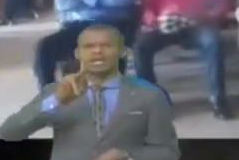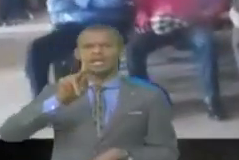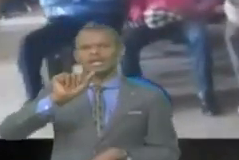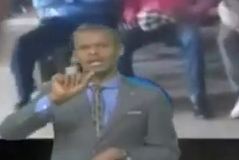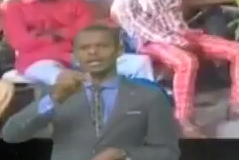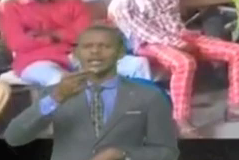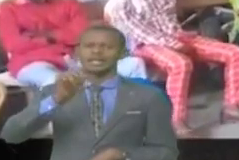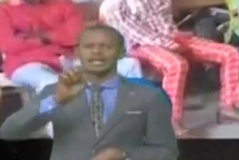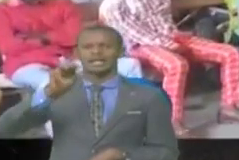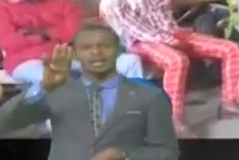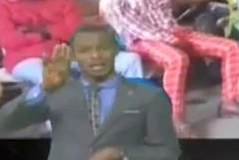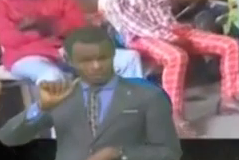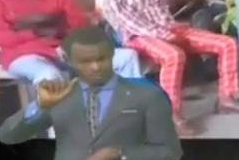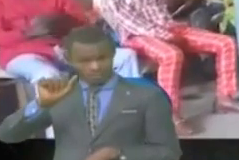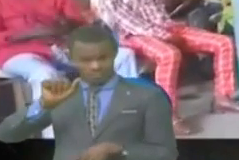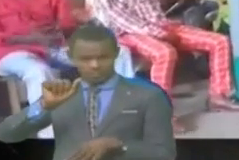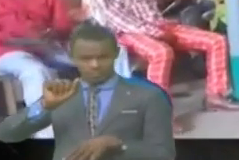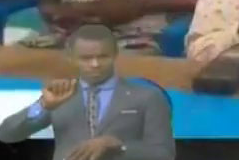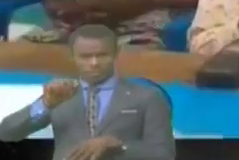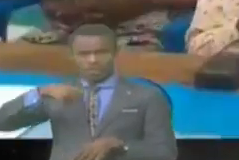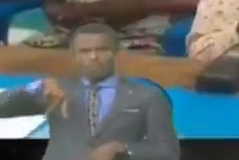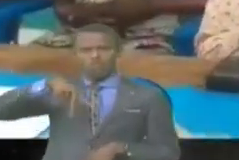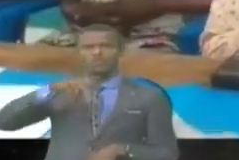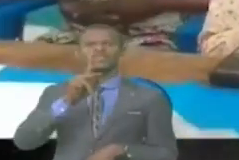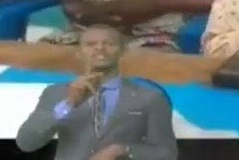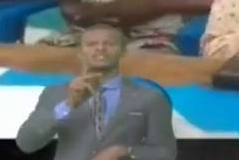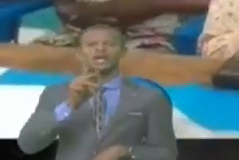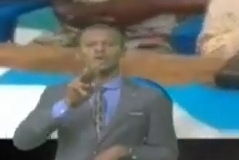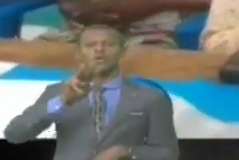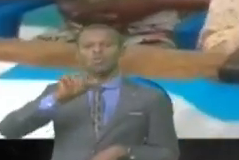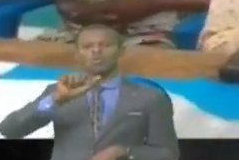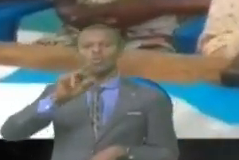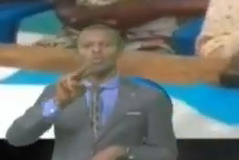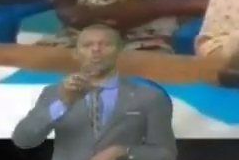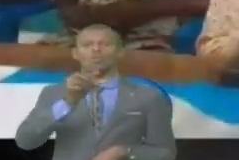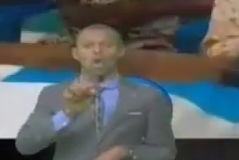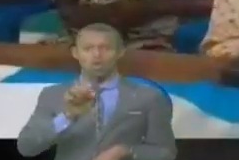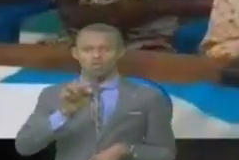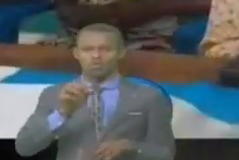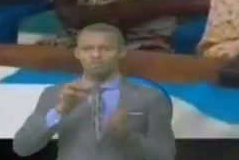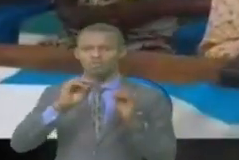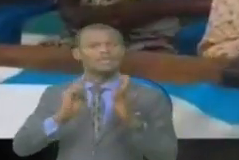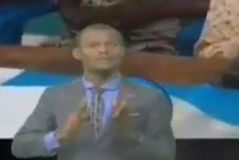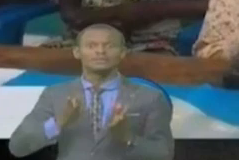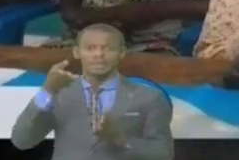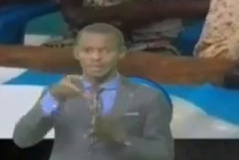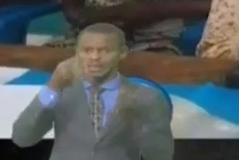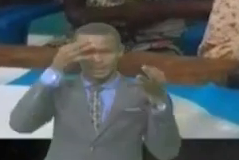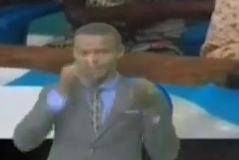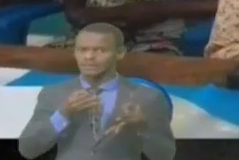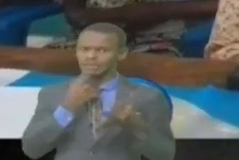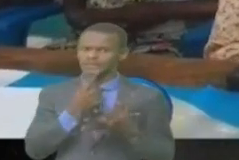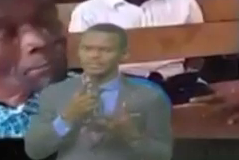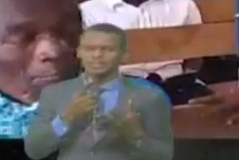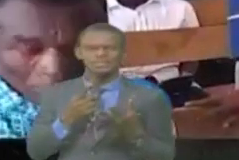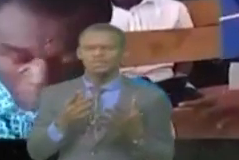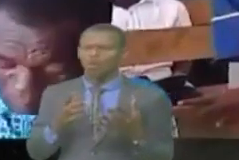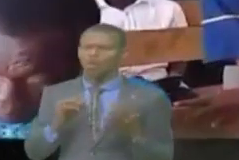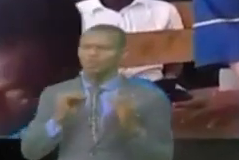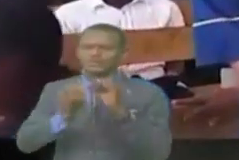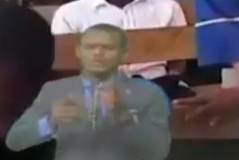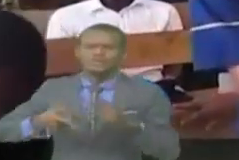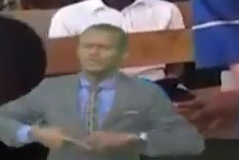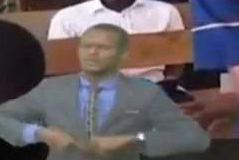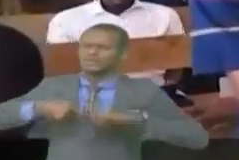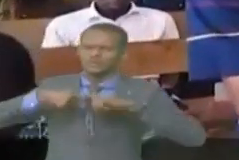décidé les enseignants de cette entité de la province du Kwango. C'était à l'issue ce mardi 12 septembre de l'Assemblée générale du